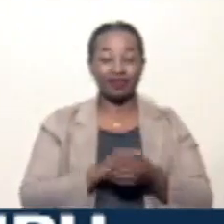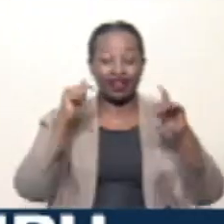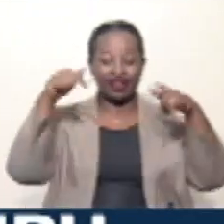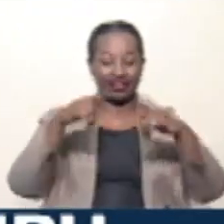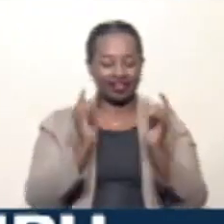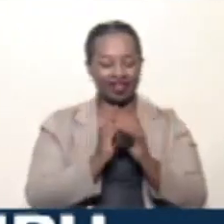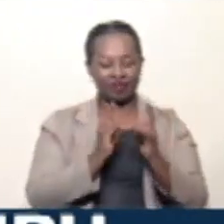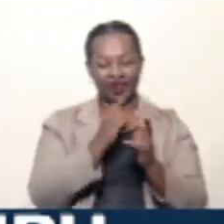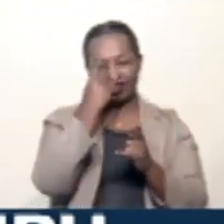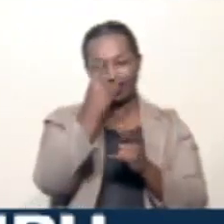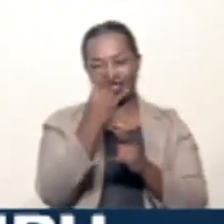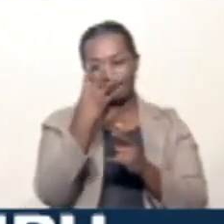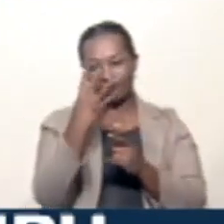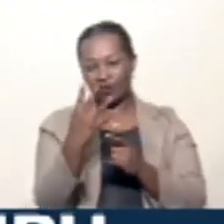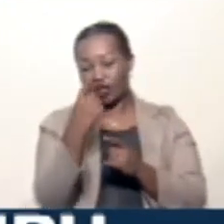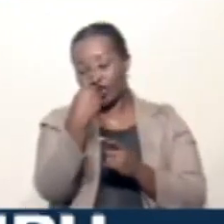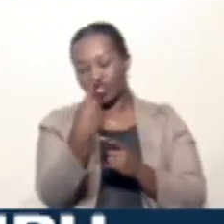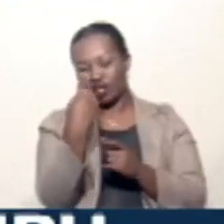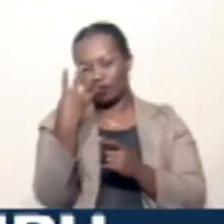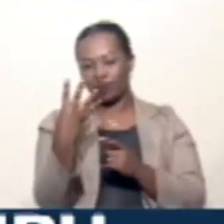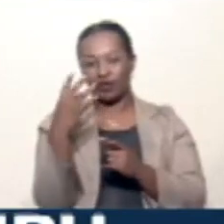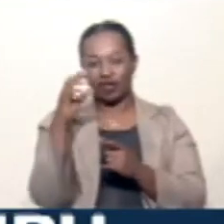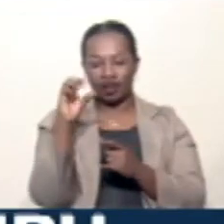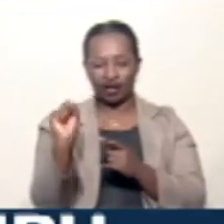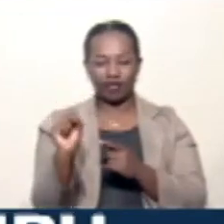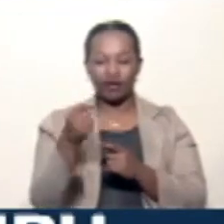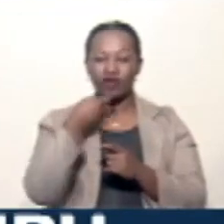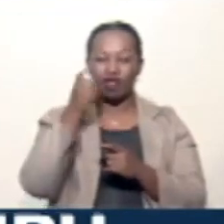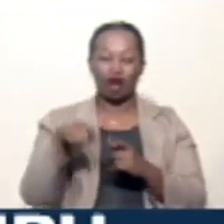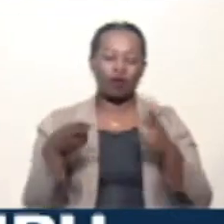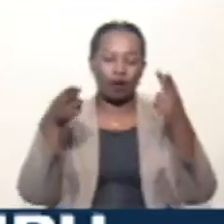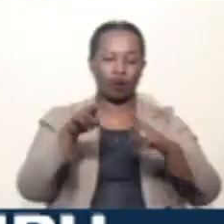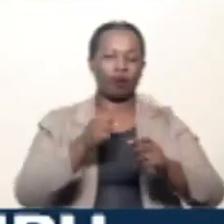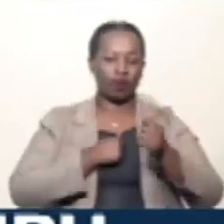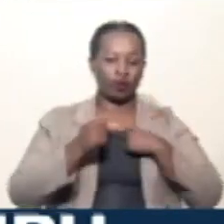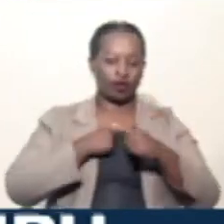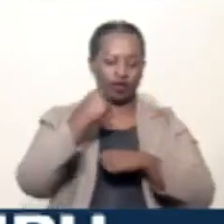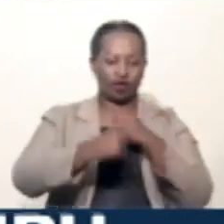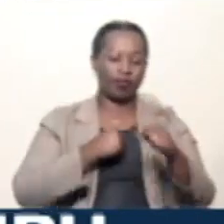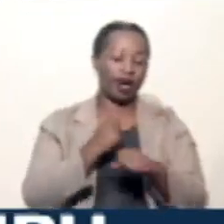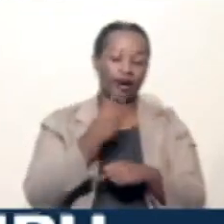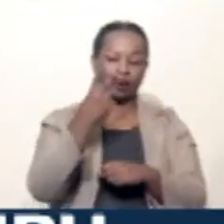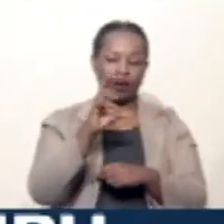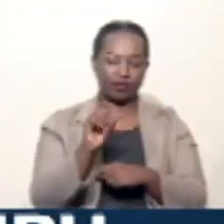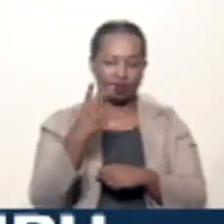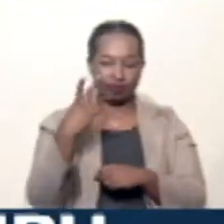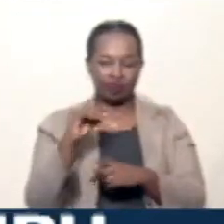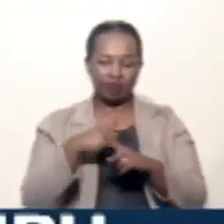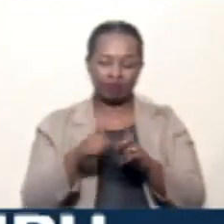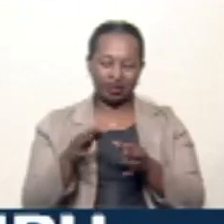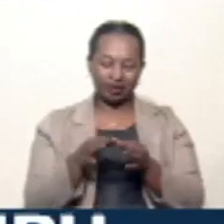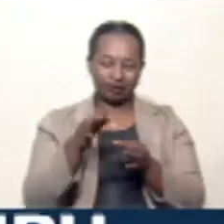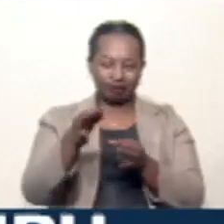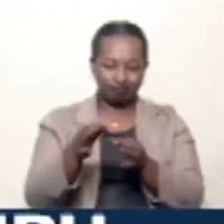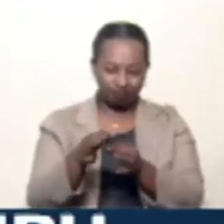Inama y'ijana na 45 ya IPU yagombaga kubera mu Rwanda mu mwaka 2020 ariko ikomeza kwigizwa inyuma bitewe